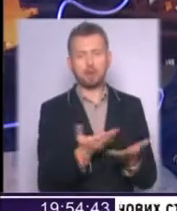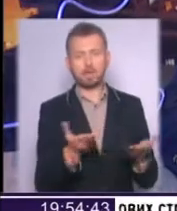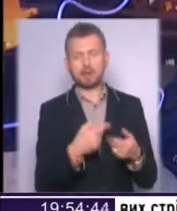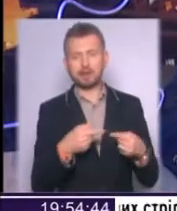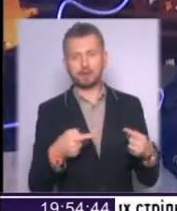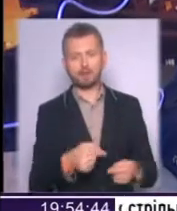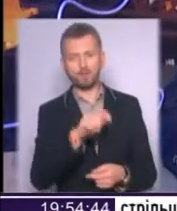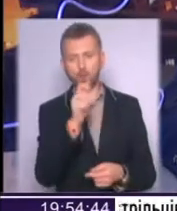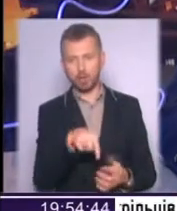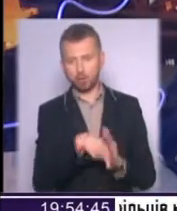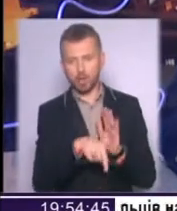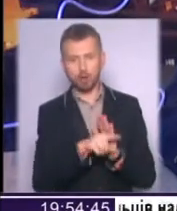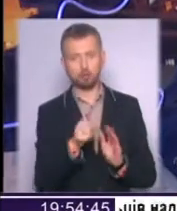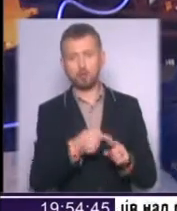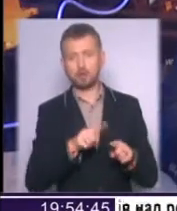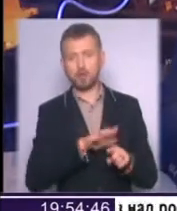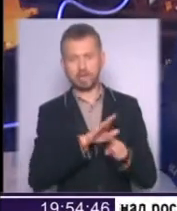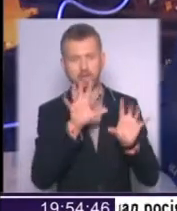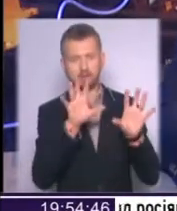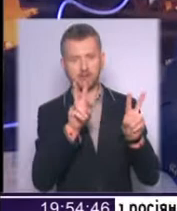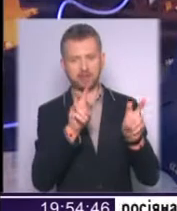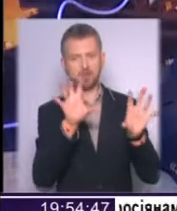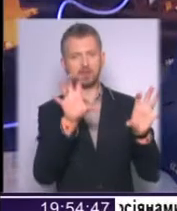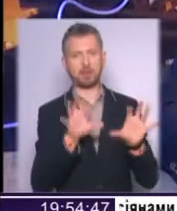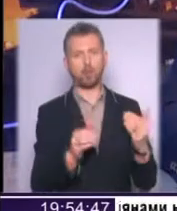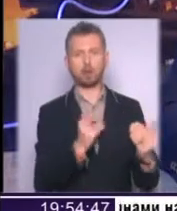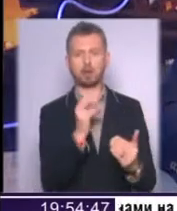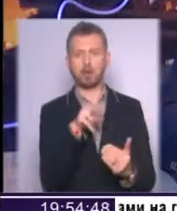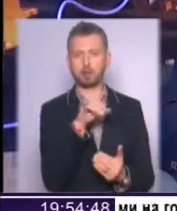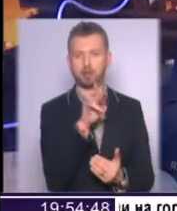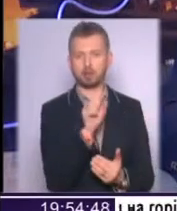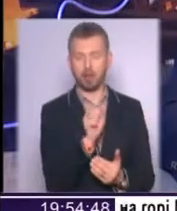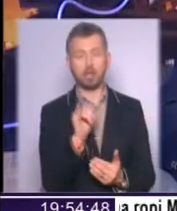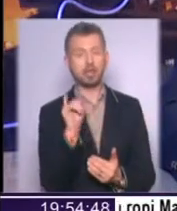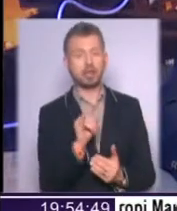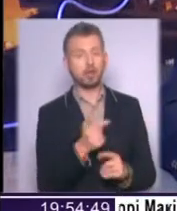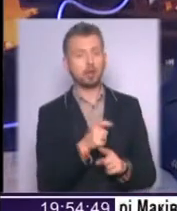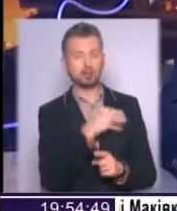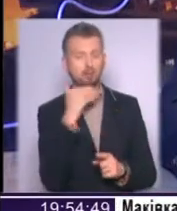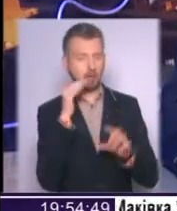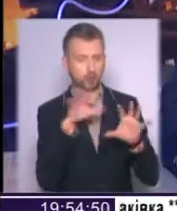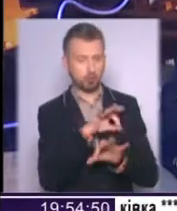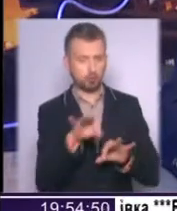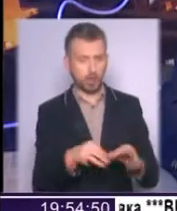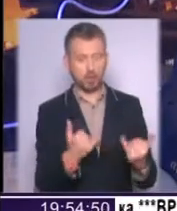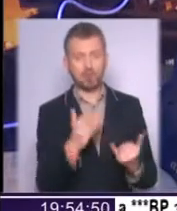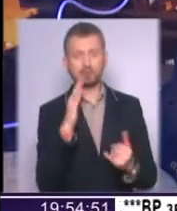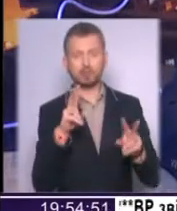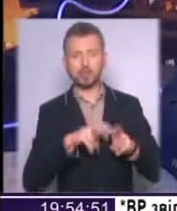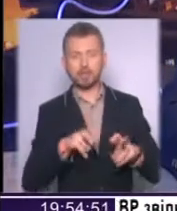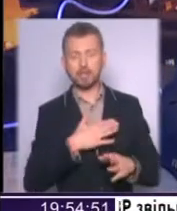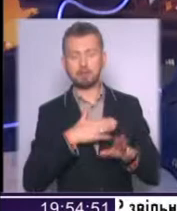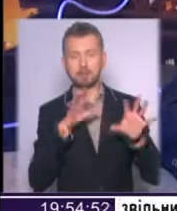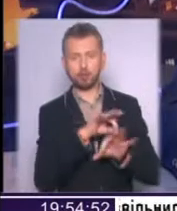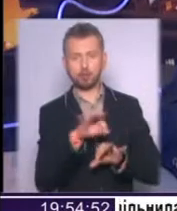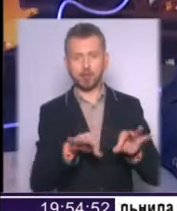воєнного характеру, аби це не називалося законом Капліна. Ну і величезну кількість законопроєктів. От зараз розглядатиметься в Верховній Раді мій